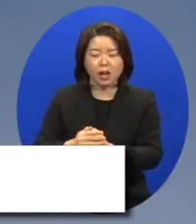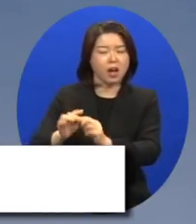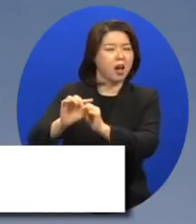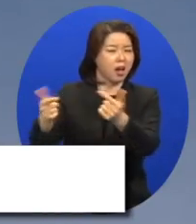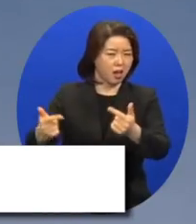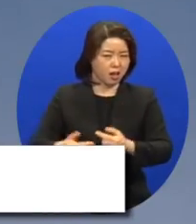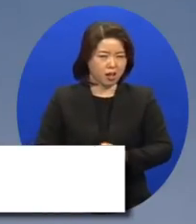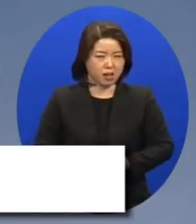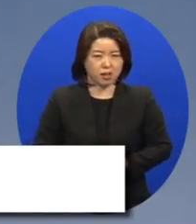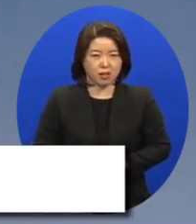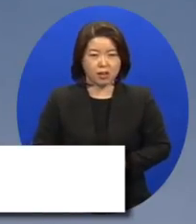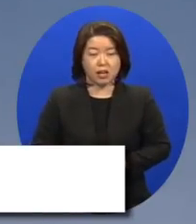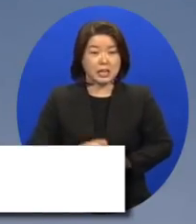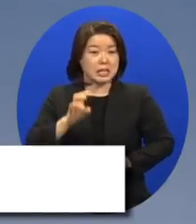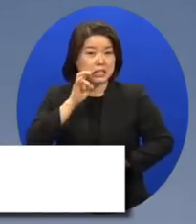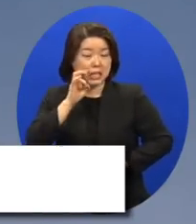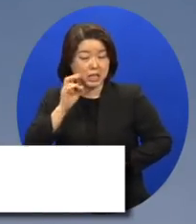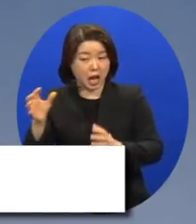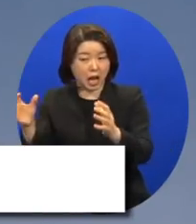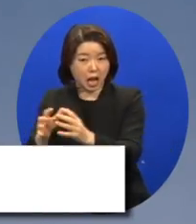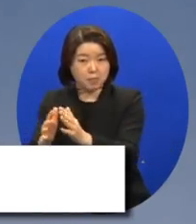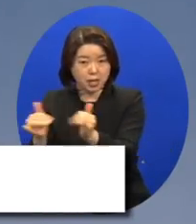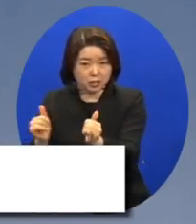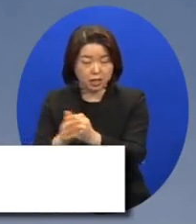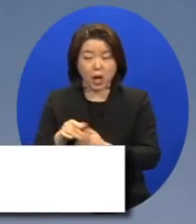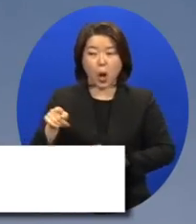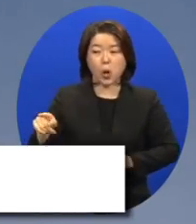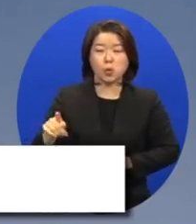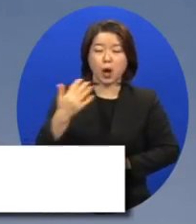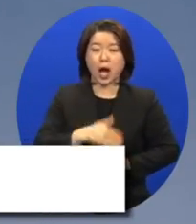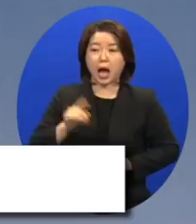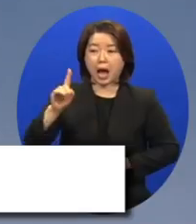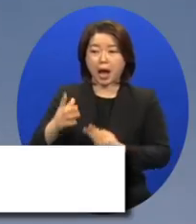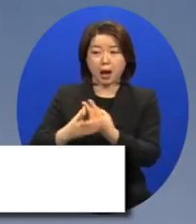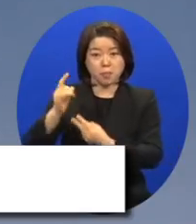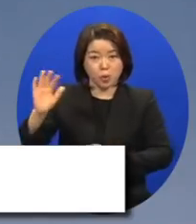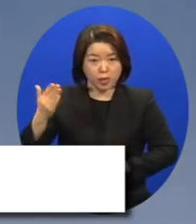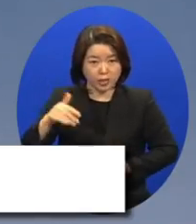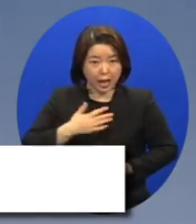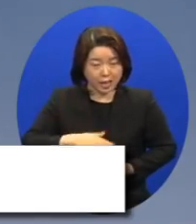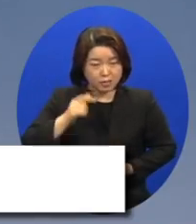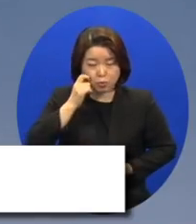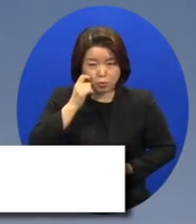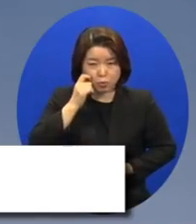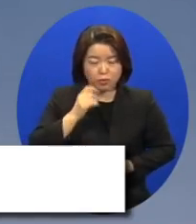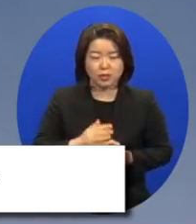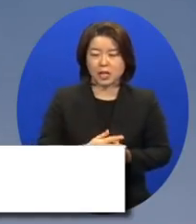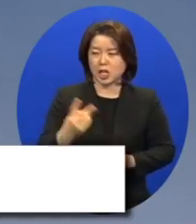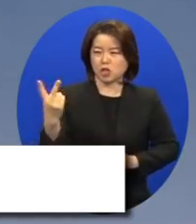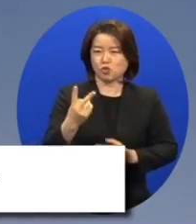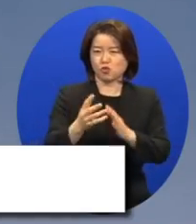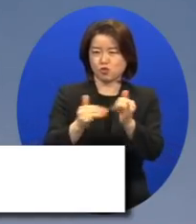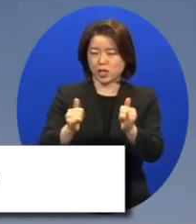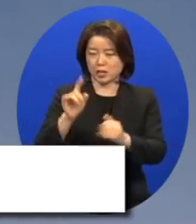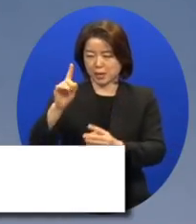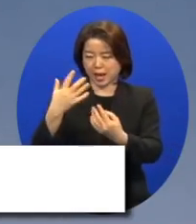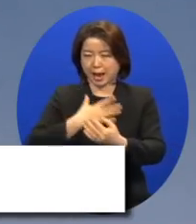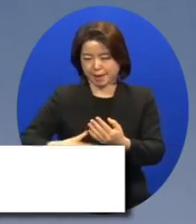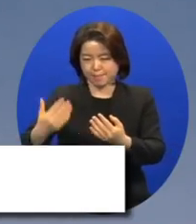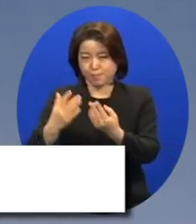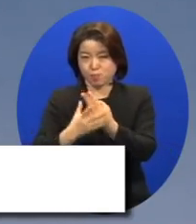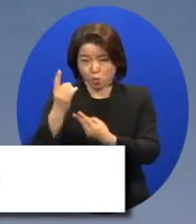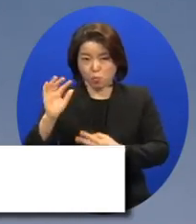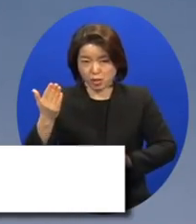없습니다 창녀와 합하는 사람은 그와 한 몸이 된다는 것을 알지 못합니까 두 사람이 한 몸이 될